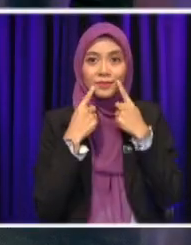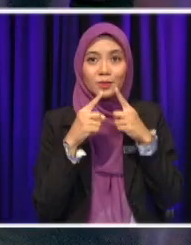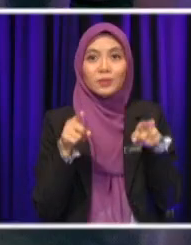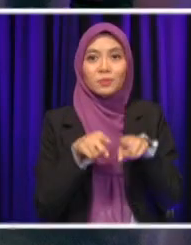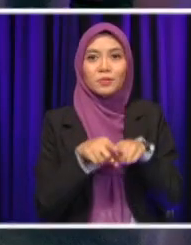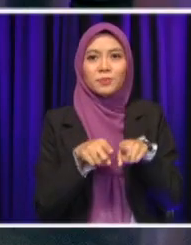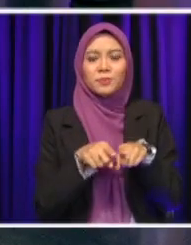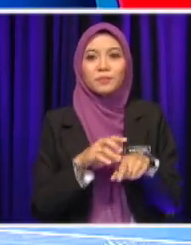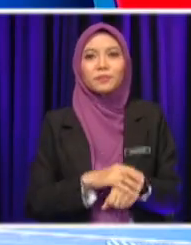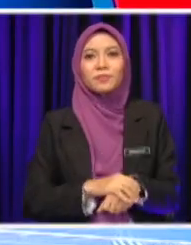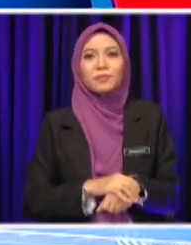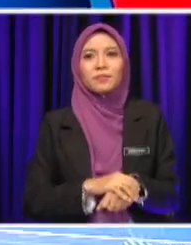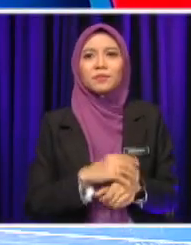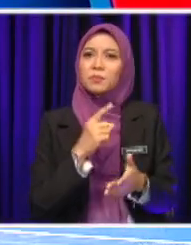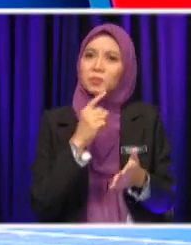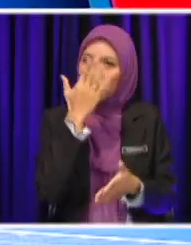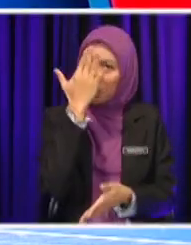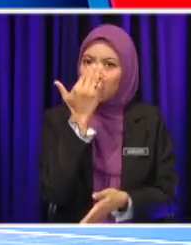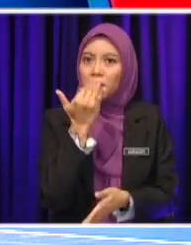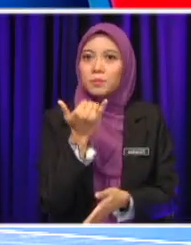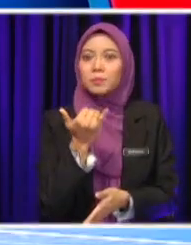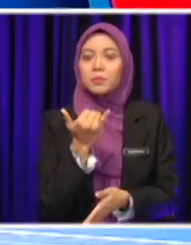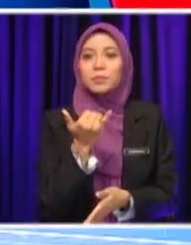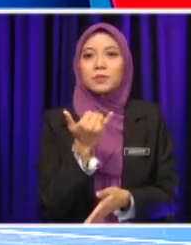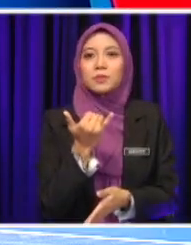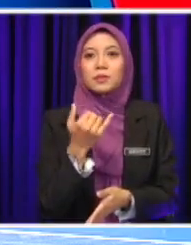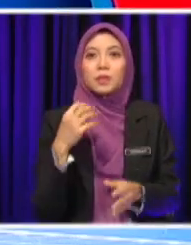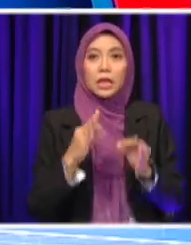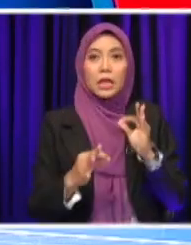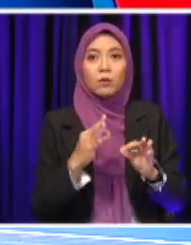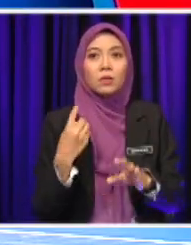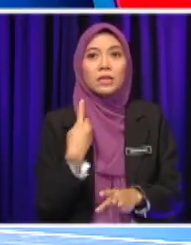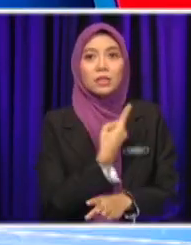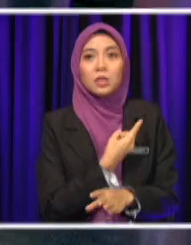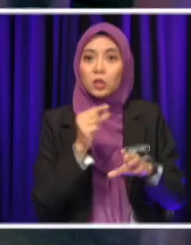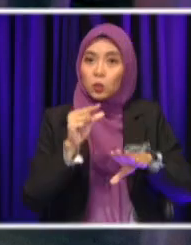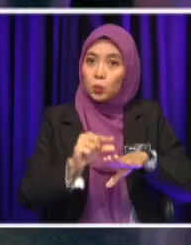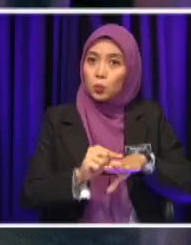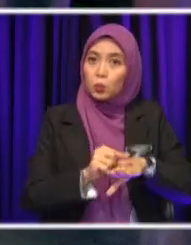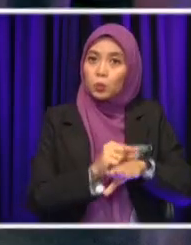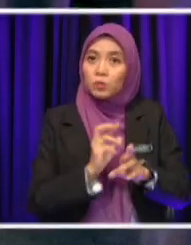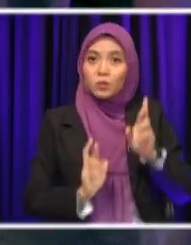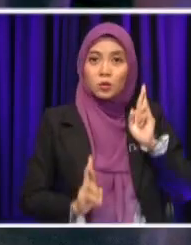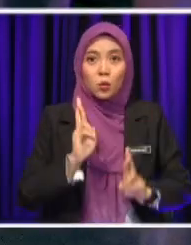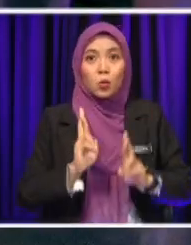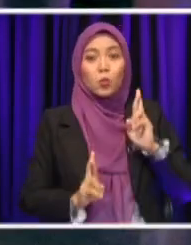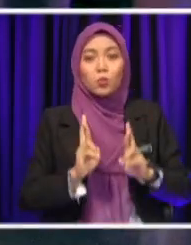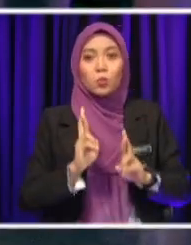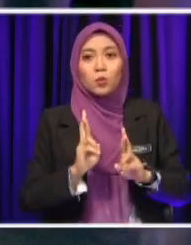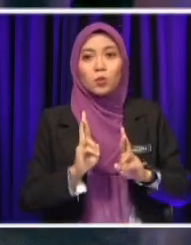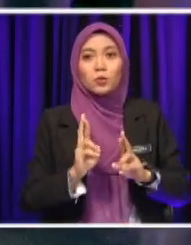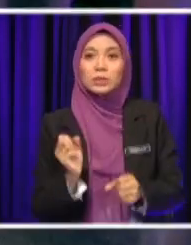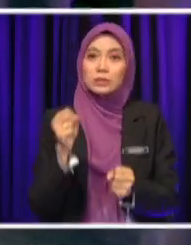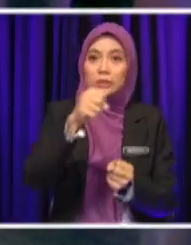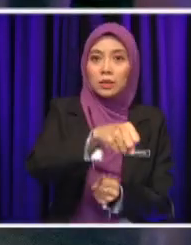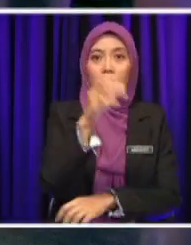apa sebenarnya kelebihan kalau kita pakai sistem ini kepada tanaman kita, cikgu? Jadi senanglah sebenarnya Aiman.